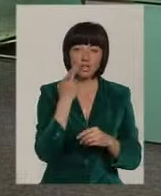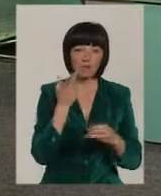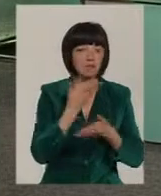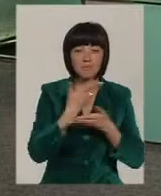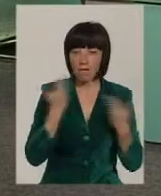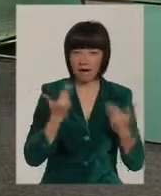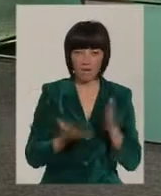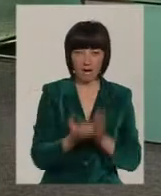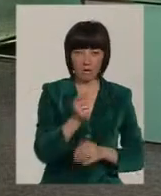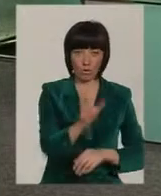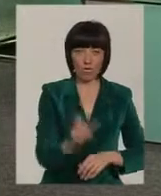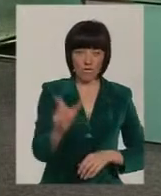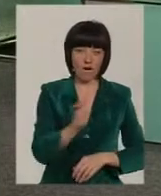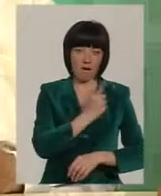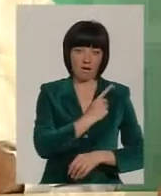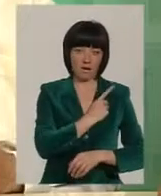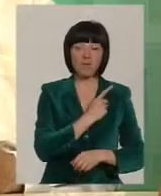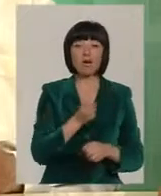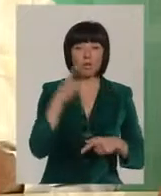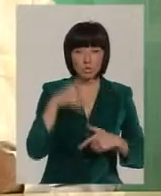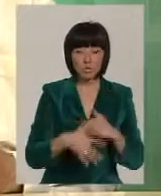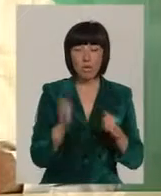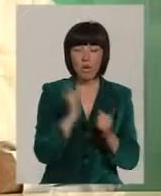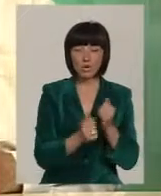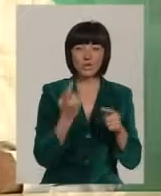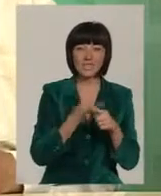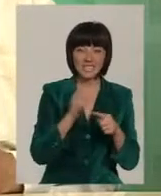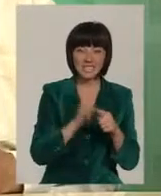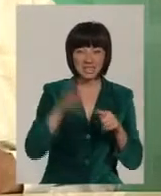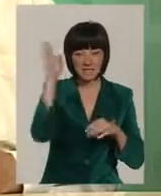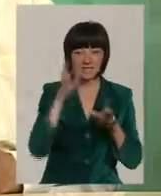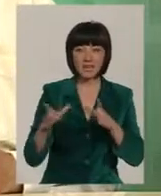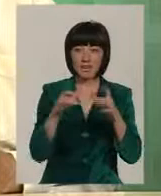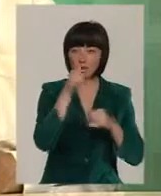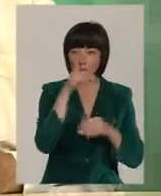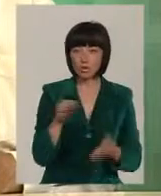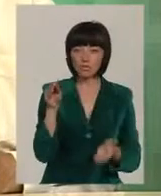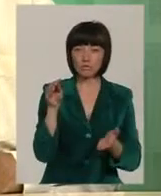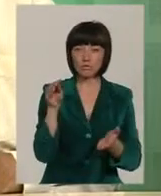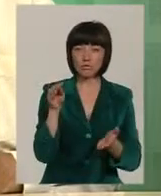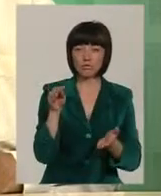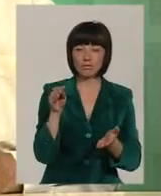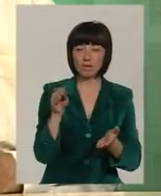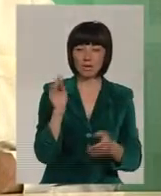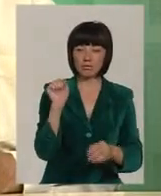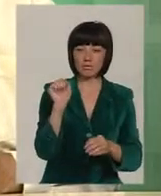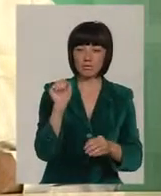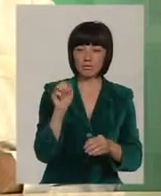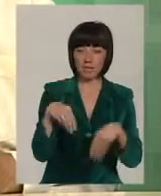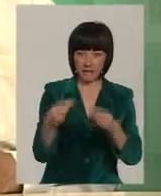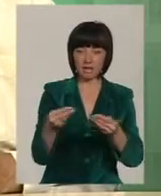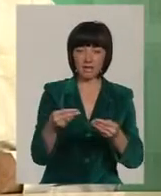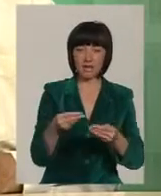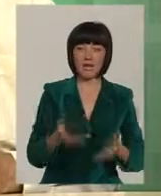рятувальників. Ми повинні з вами розуміти, що біля кожного з цих 2,5 тисяч ставків ми не зможемо поставити рятувальника чи рятувальний пост, який зможе